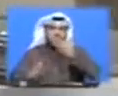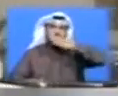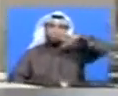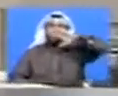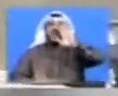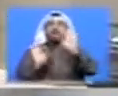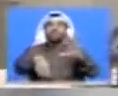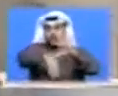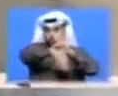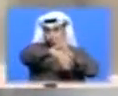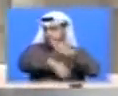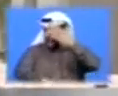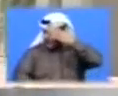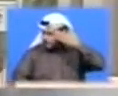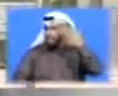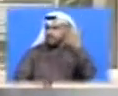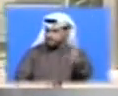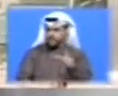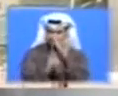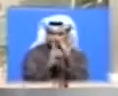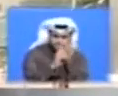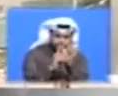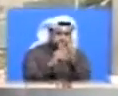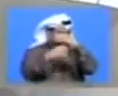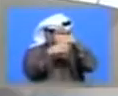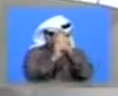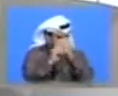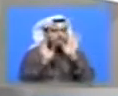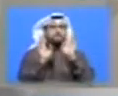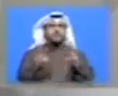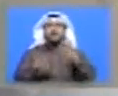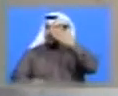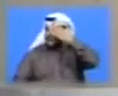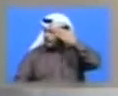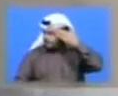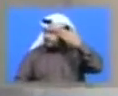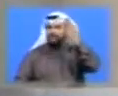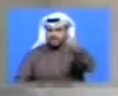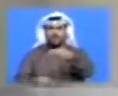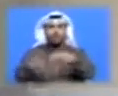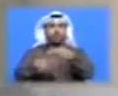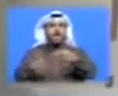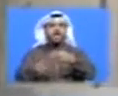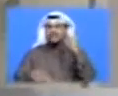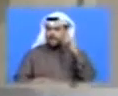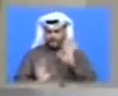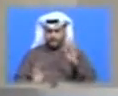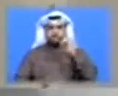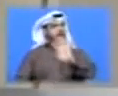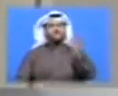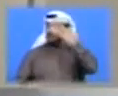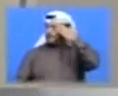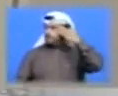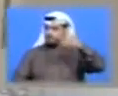الطبية المعنية في مراقبة ومتابعة هذه الحالات لديها خبرات سابقة وتجارب في